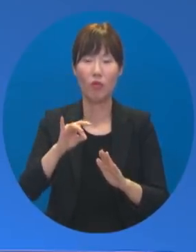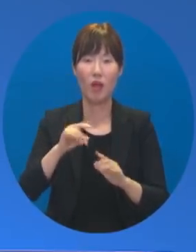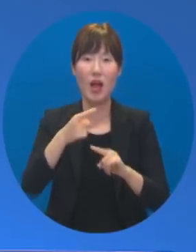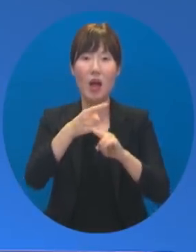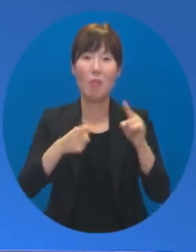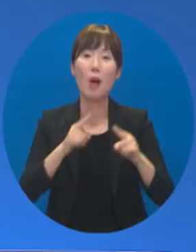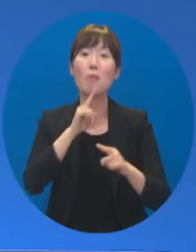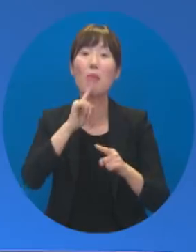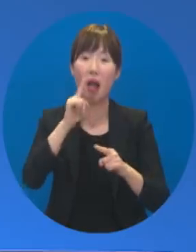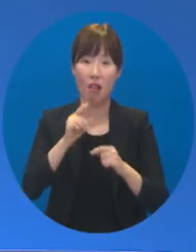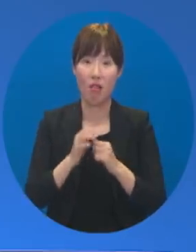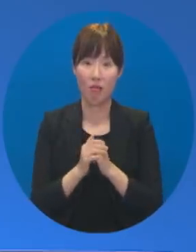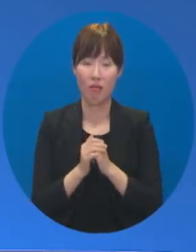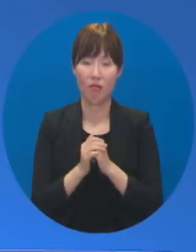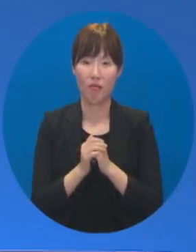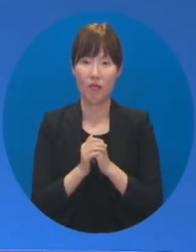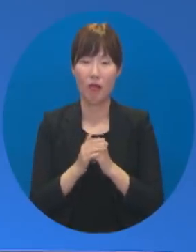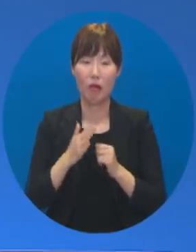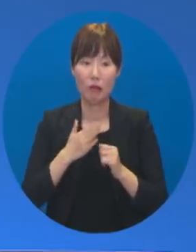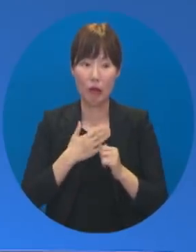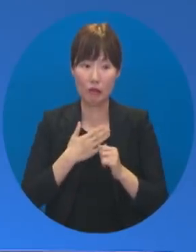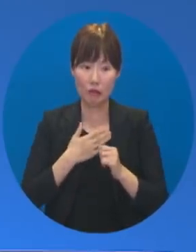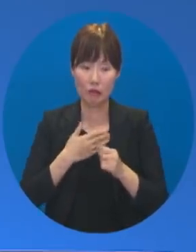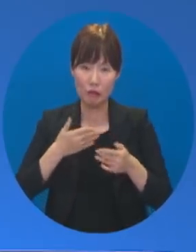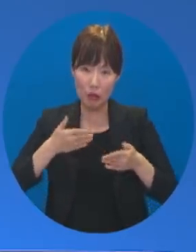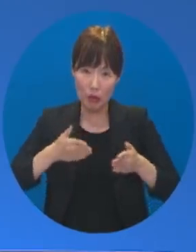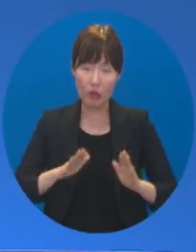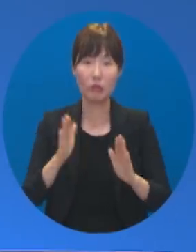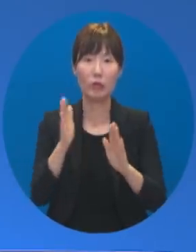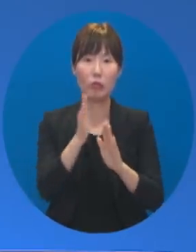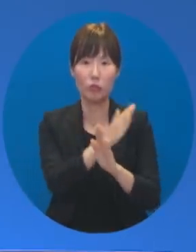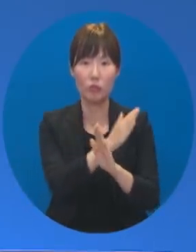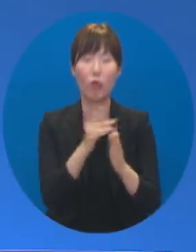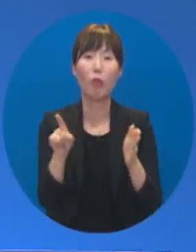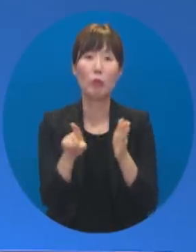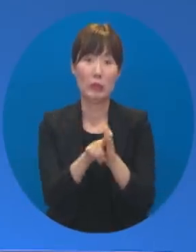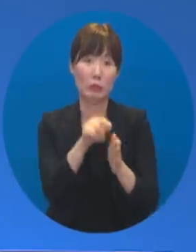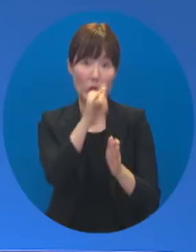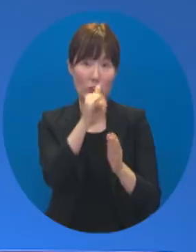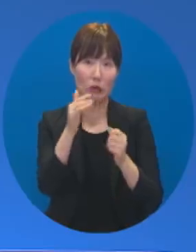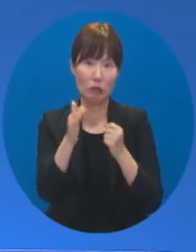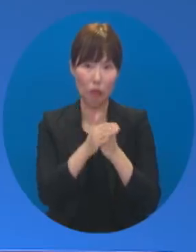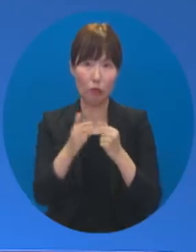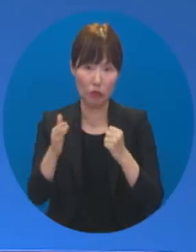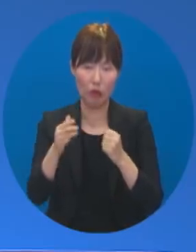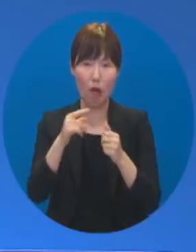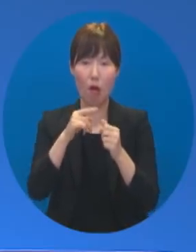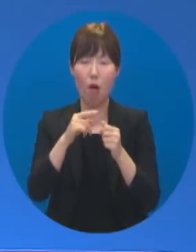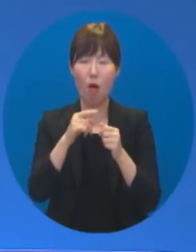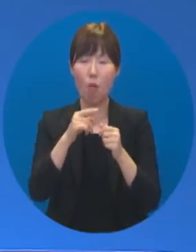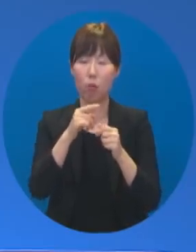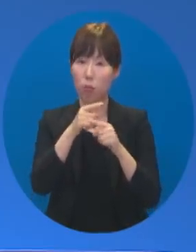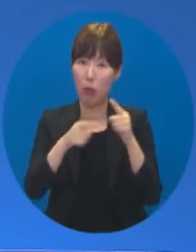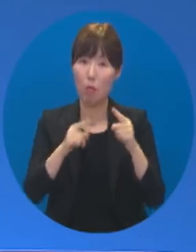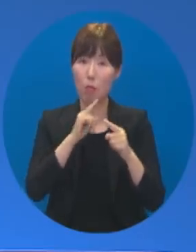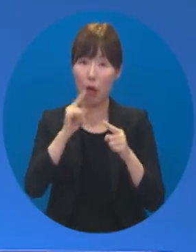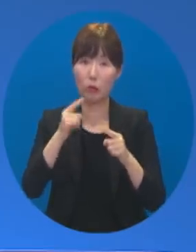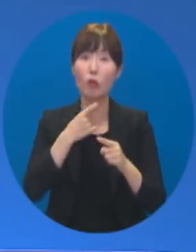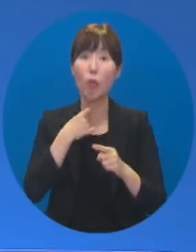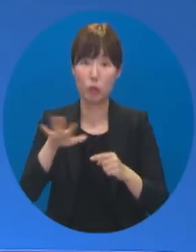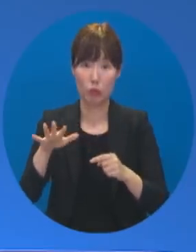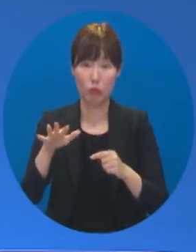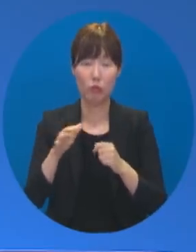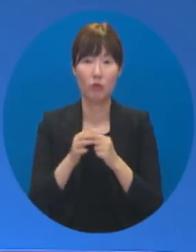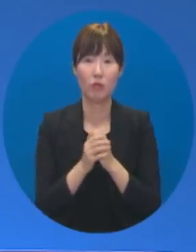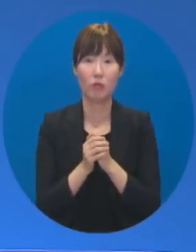원래 모태신앙인이라서 사실 모태신앙인들이 다 못하거든요. 그런 거 잘 못하고 뭐 아무리 그래도 교회에 안 나가려고 해도 다